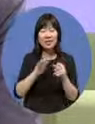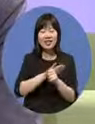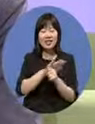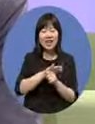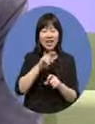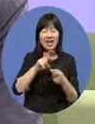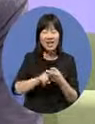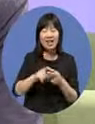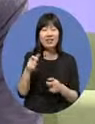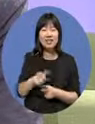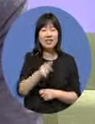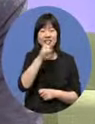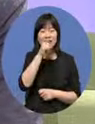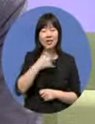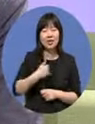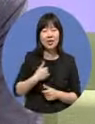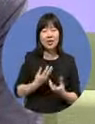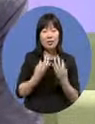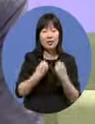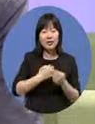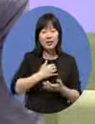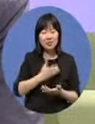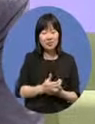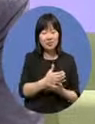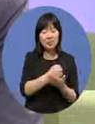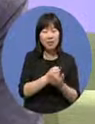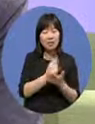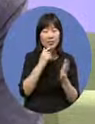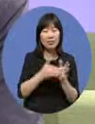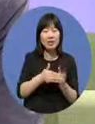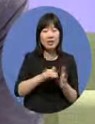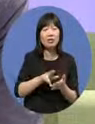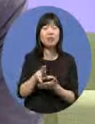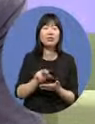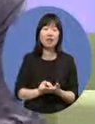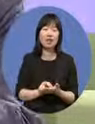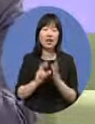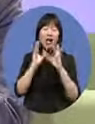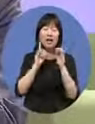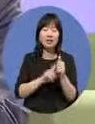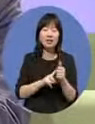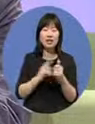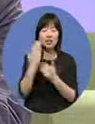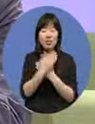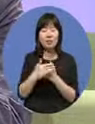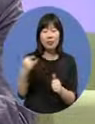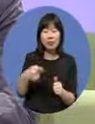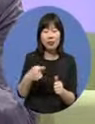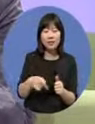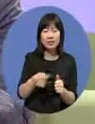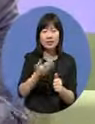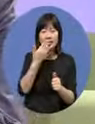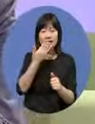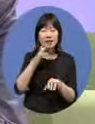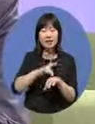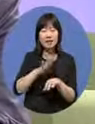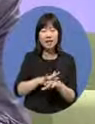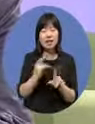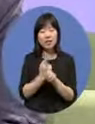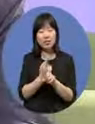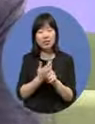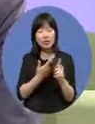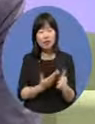애정도 굉장히 강하시고 제가 많이 이제 감명을 받았는데 문제는 아이의 몸교육, 식사 습관을